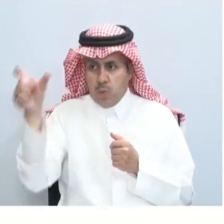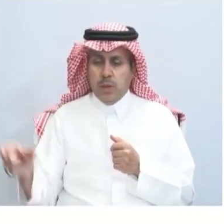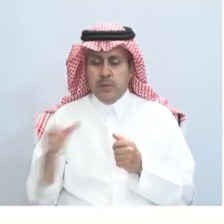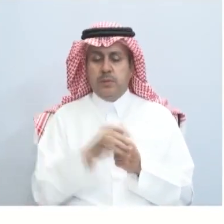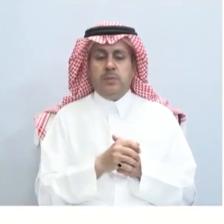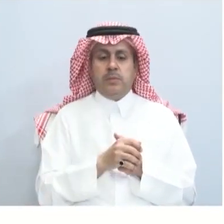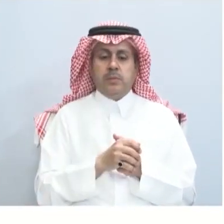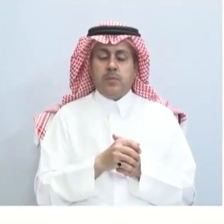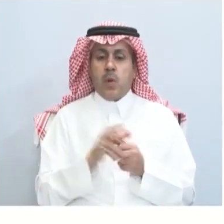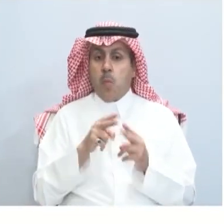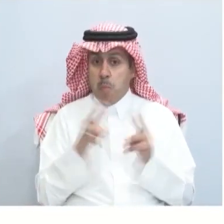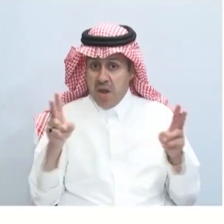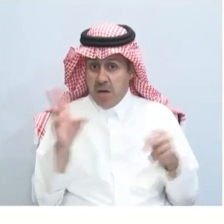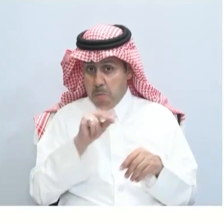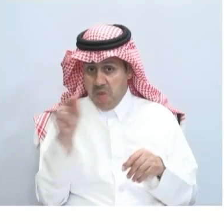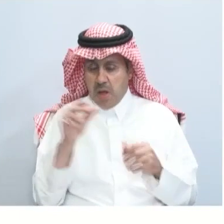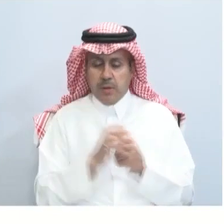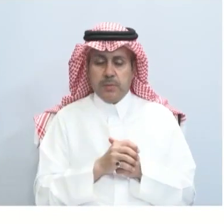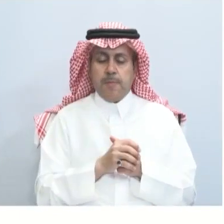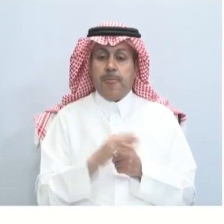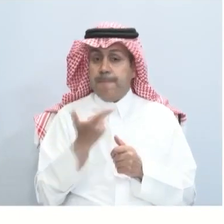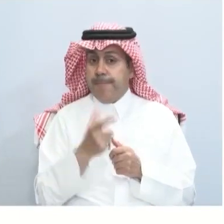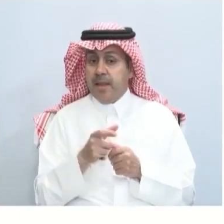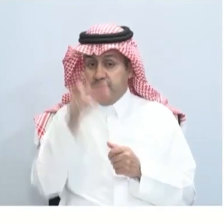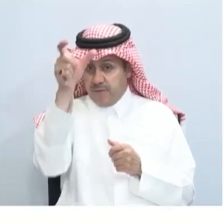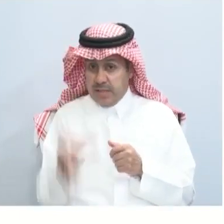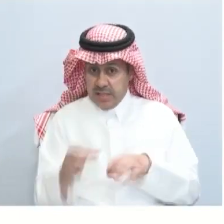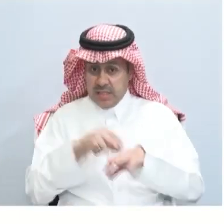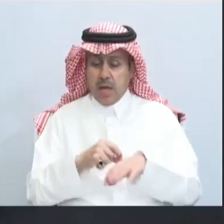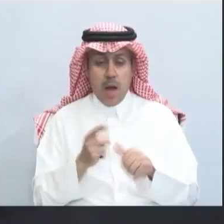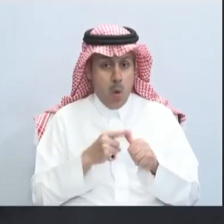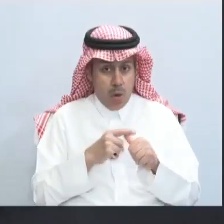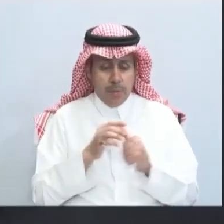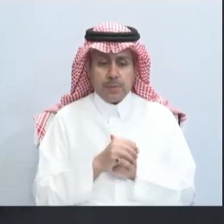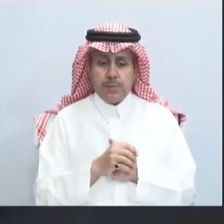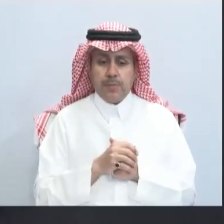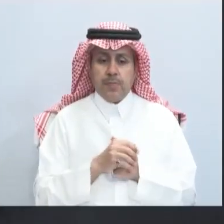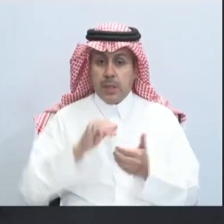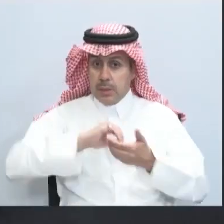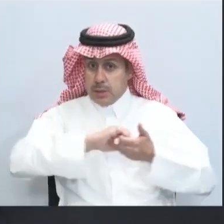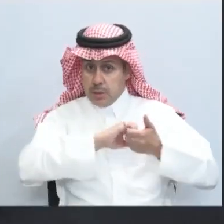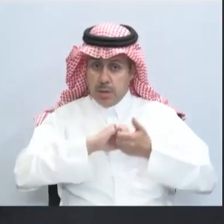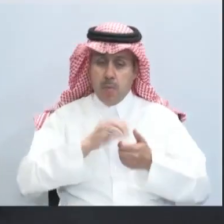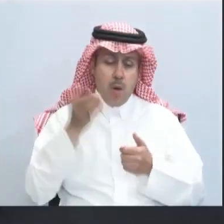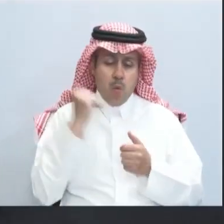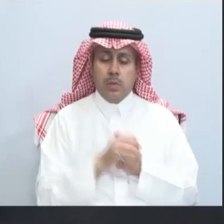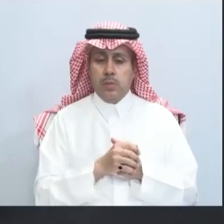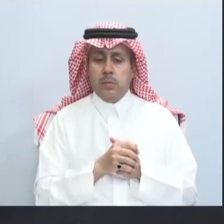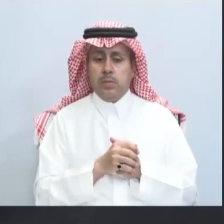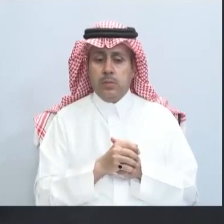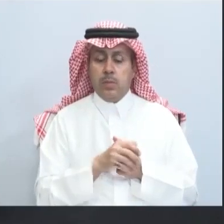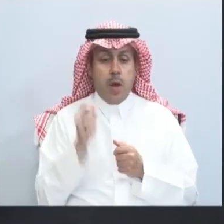مثالا كيف ان الانسان يكون في بادي الامر اول الامر الصحابه رضي الله عنهم كانوا